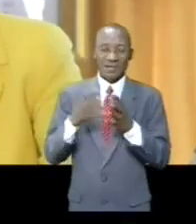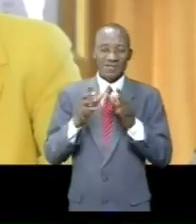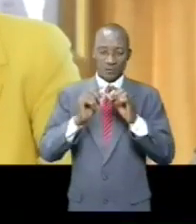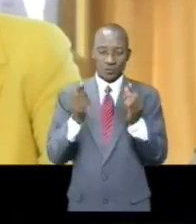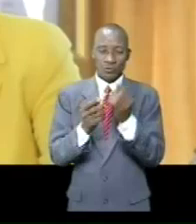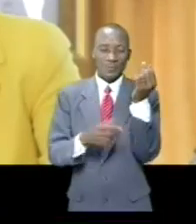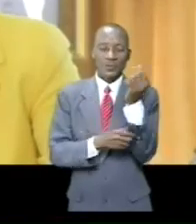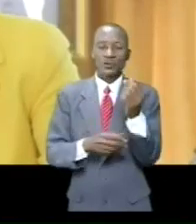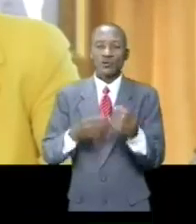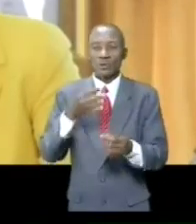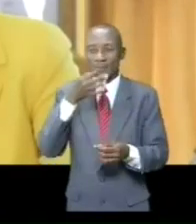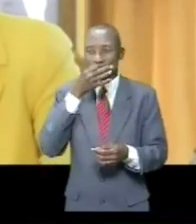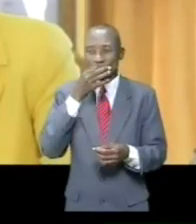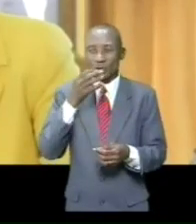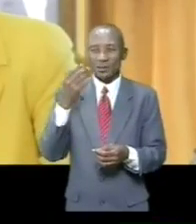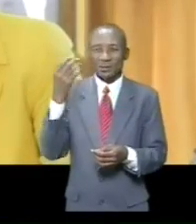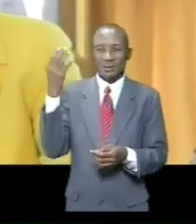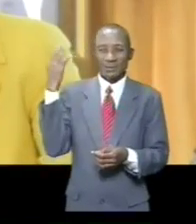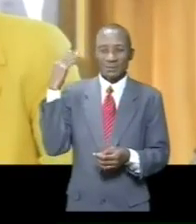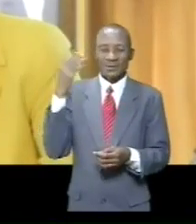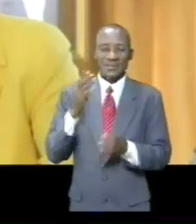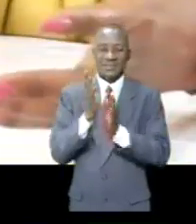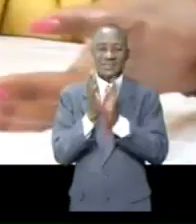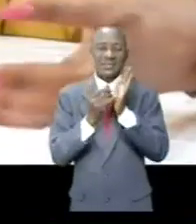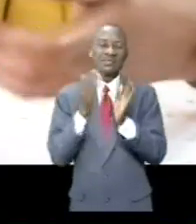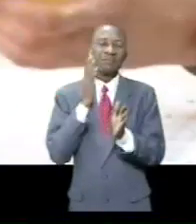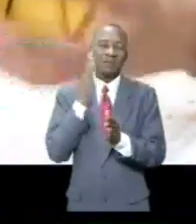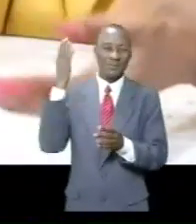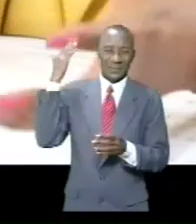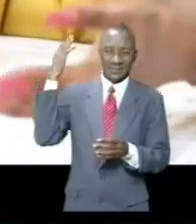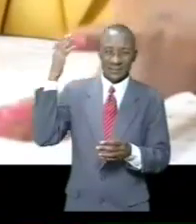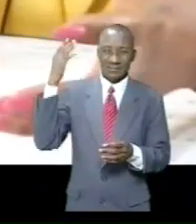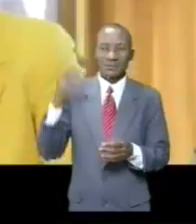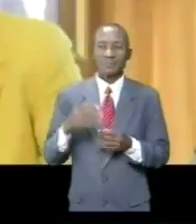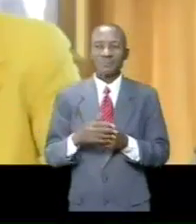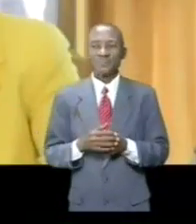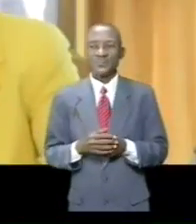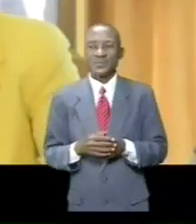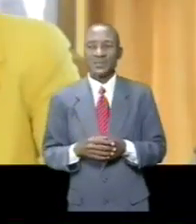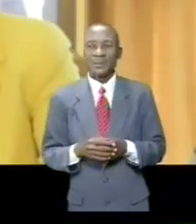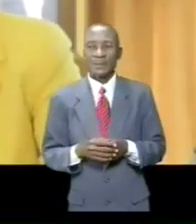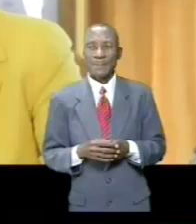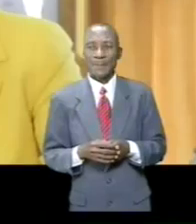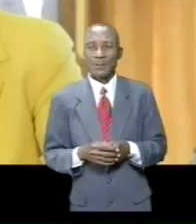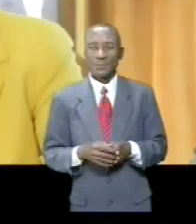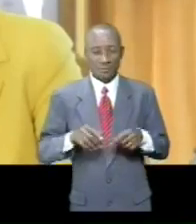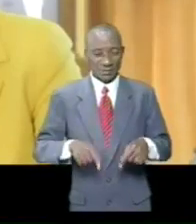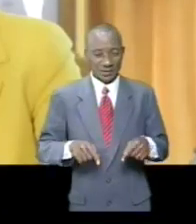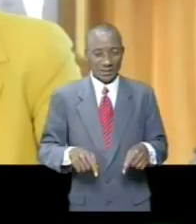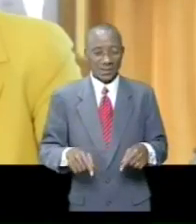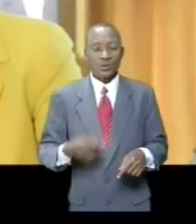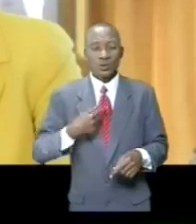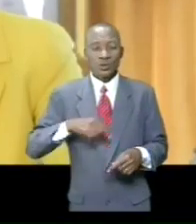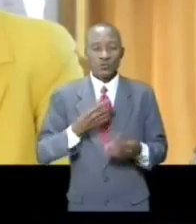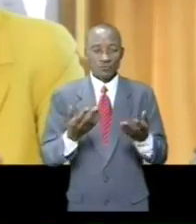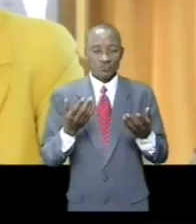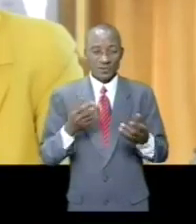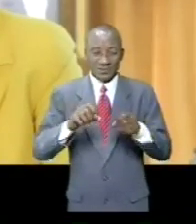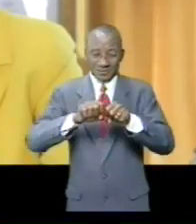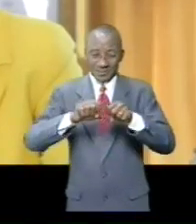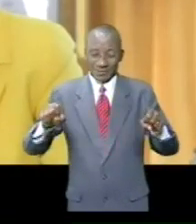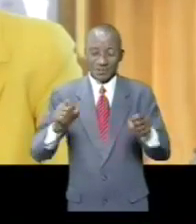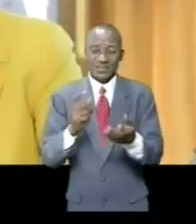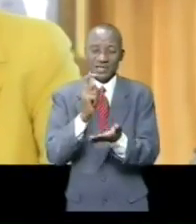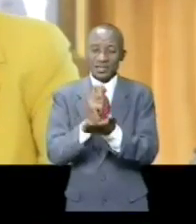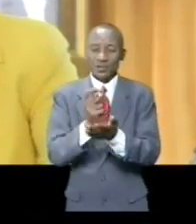c'était le 16 juillet, donc à peine 2 semaines. Et puis, il faut dire que nous sommes en train de vouloir stabiliser le taux d'échange. Parce que le taux